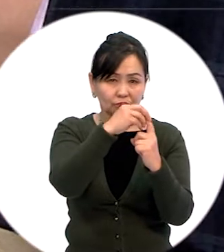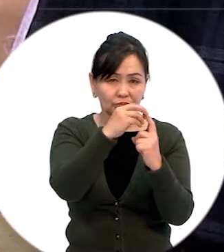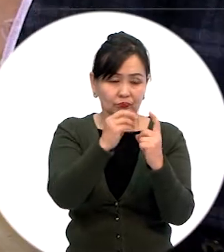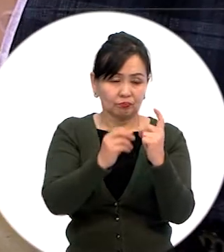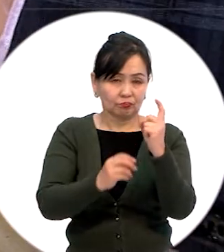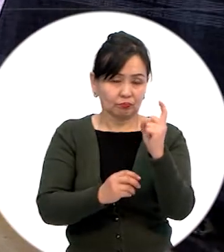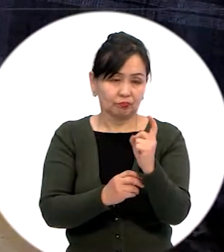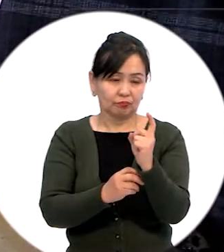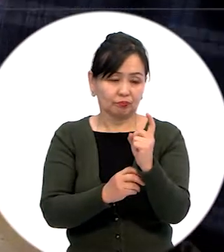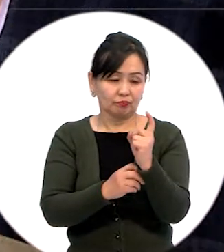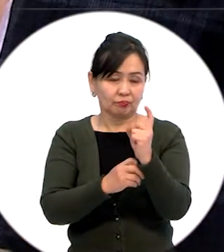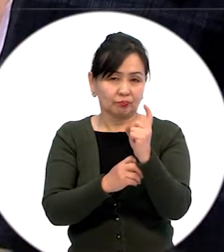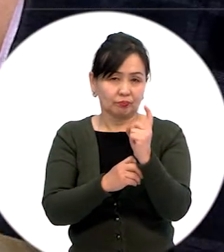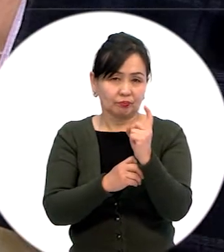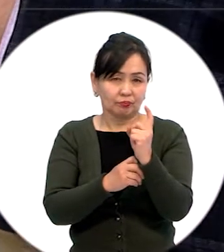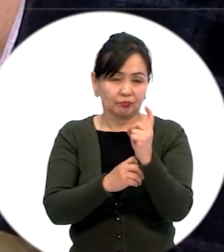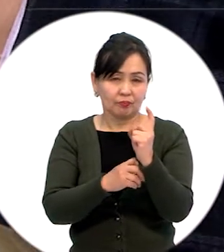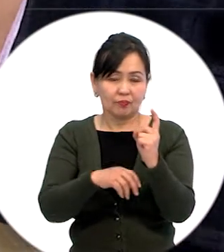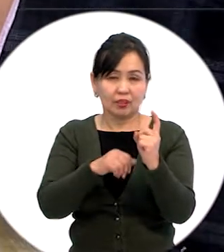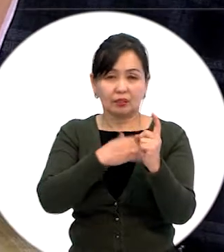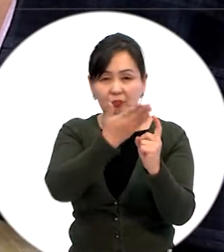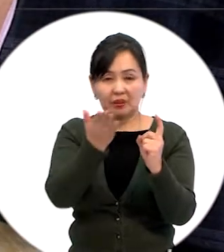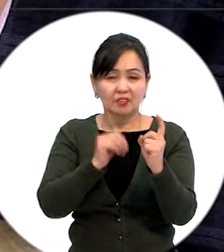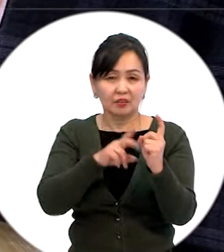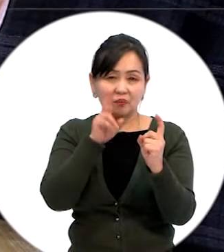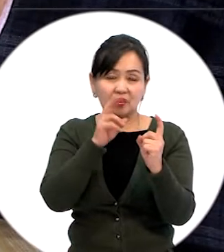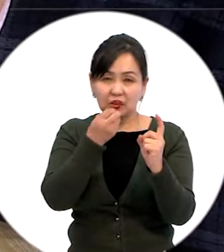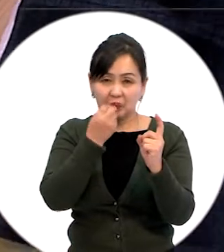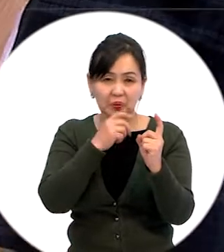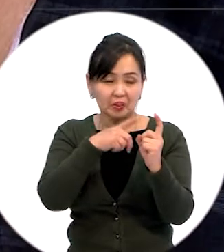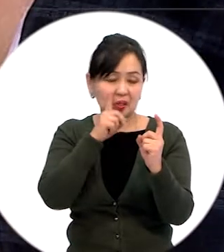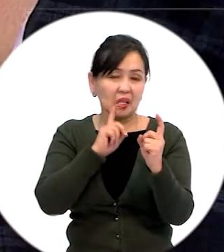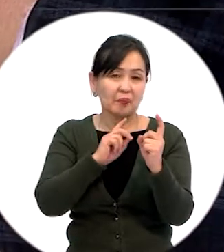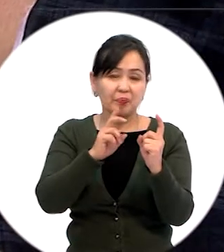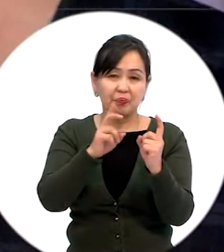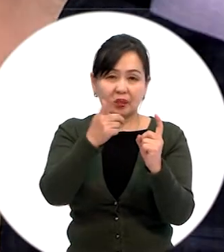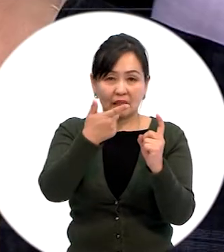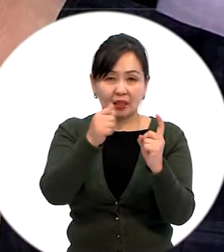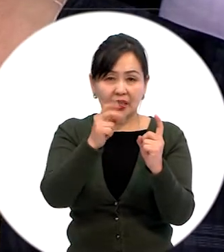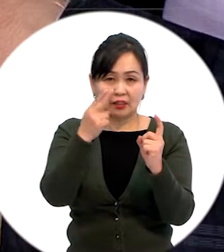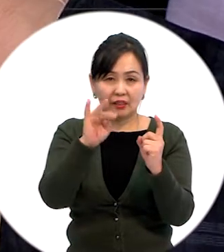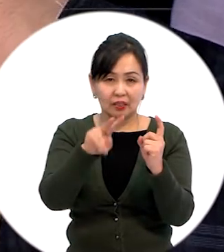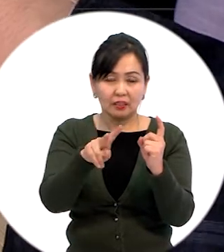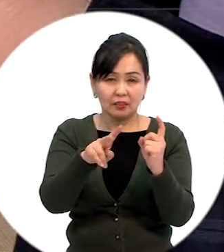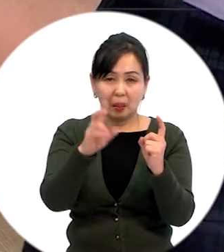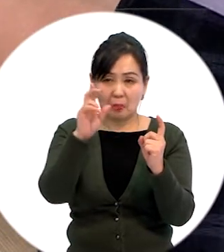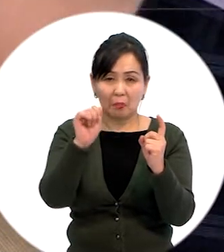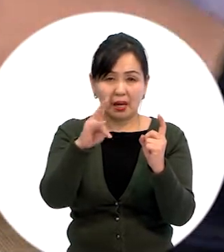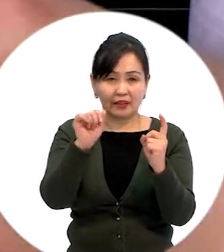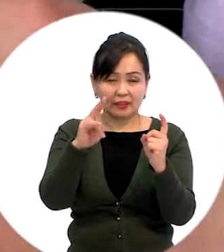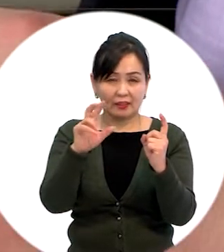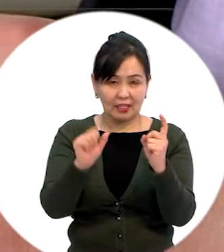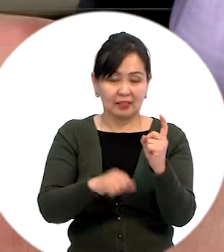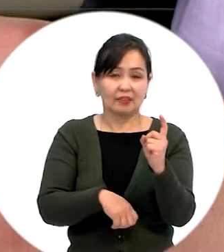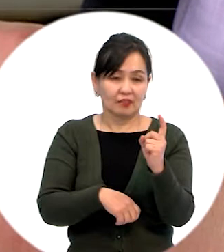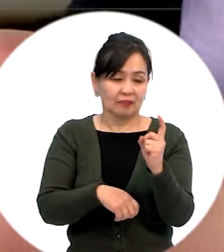За бүгдээ сайн мэдж байгаа те бидний идэх дуртай банана ямар хэлбэртэй байдаг вэ хүмүүд те. За ингээ бананыхаа хиний